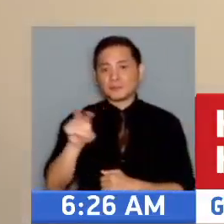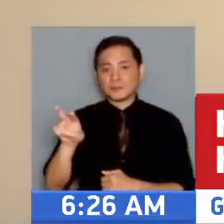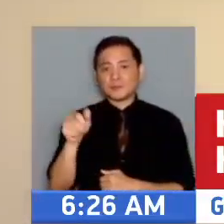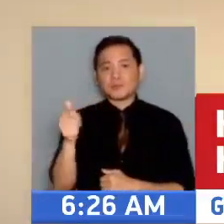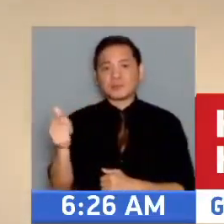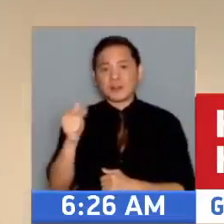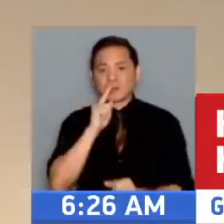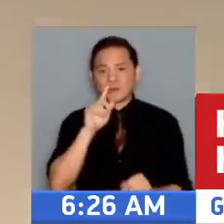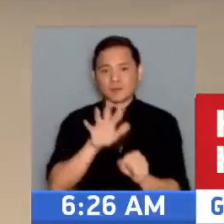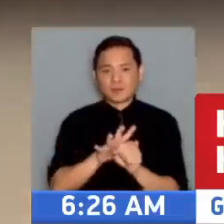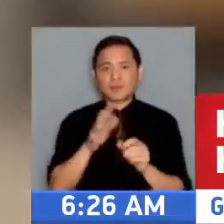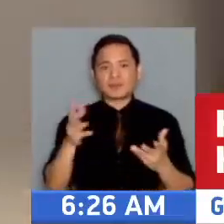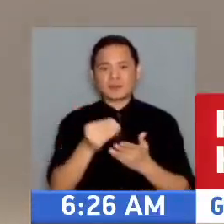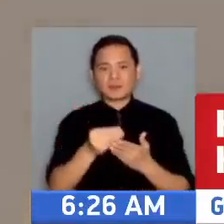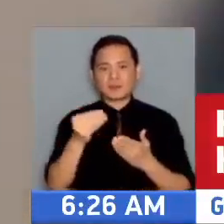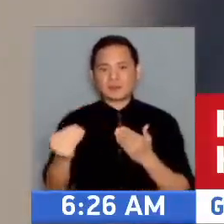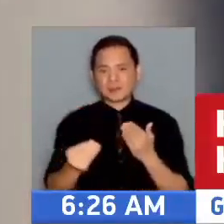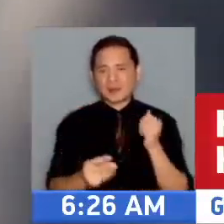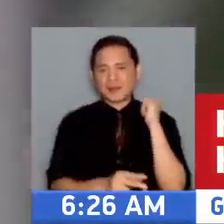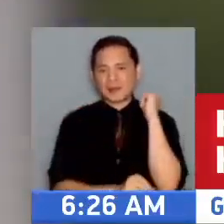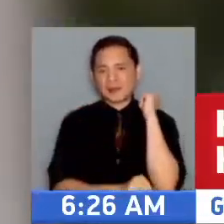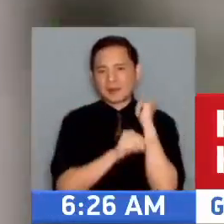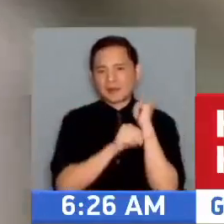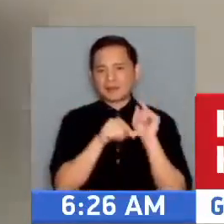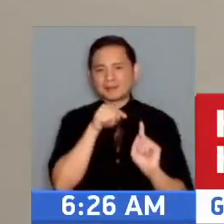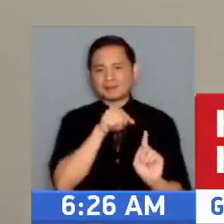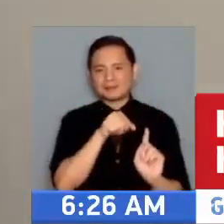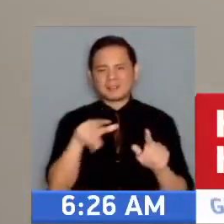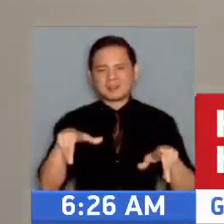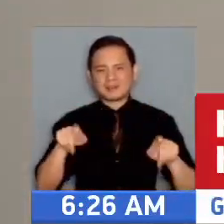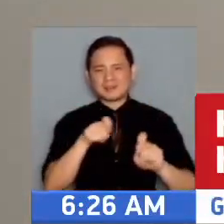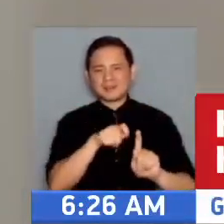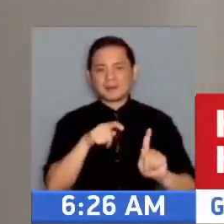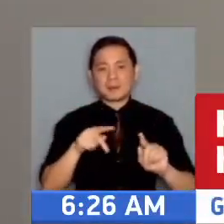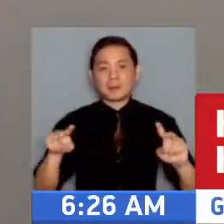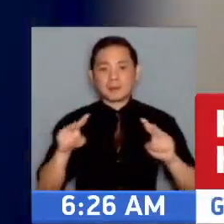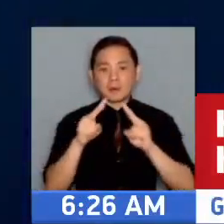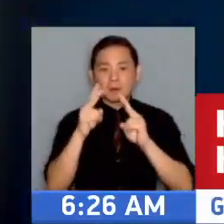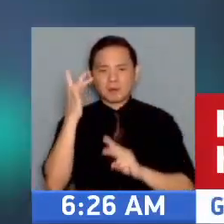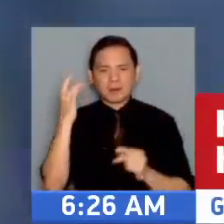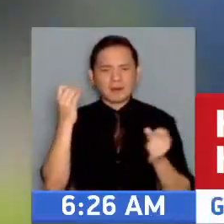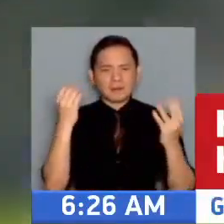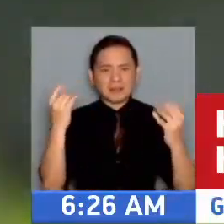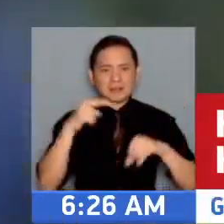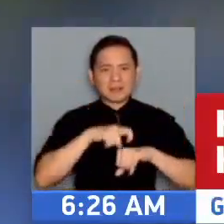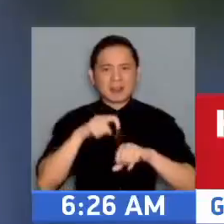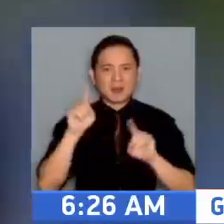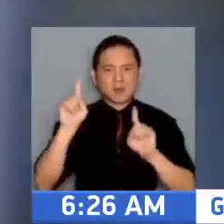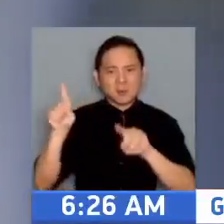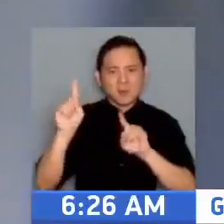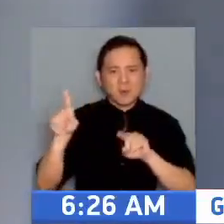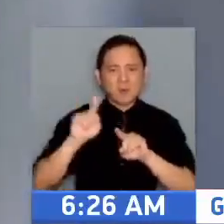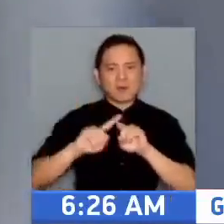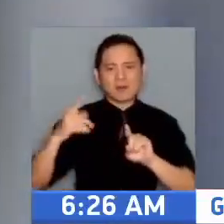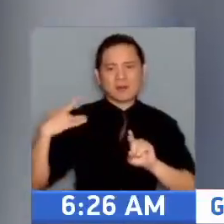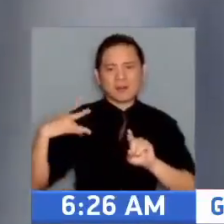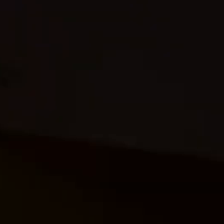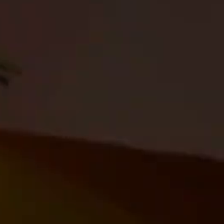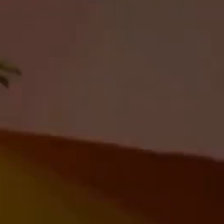ng apartment sa Paris dahil sa dami ng inaatenda niyang fashion events noon.